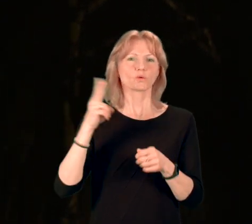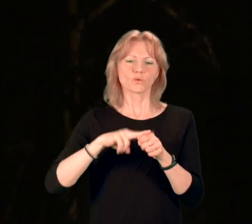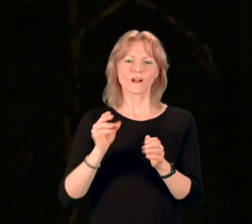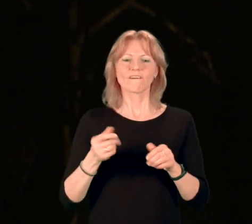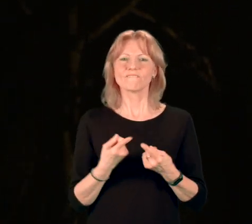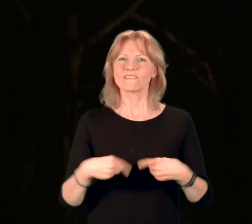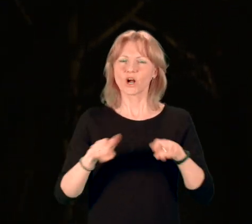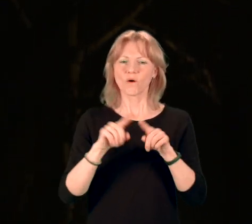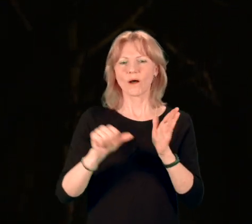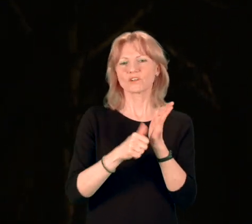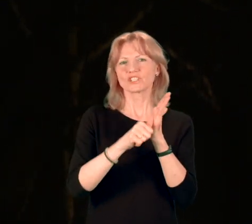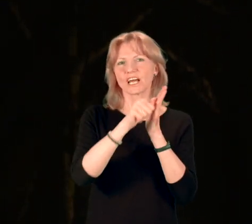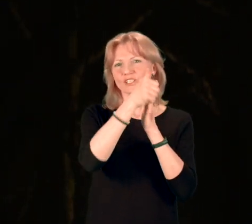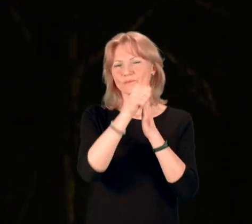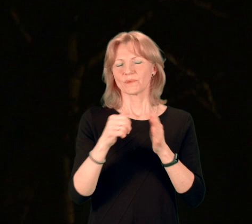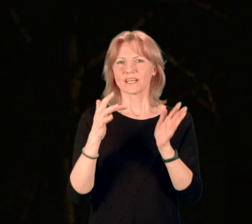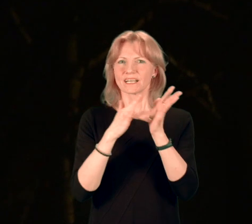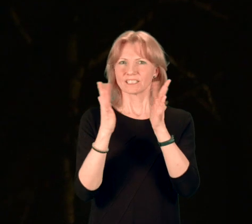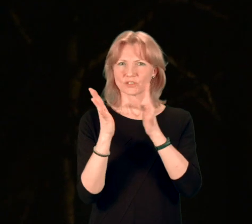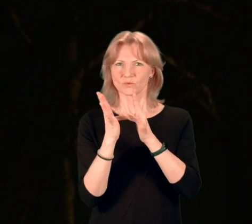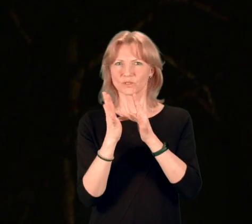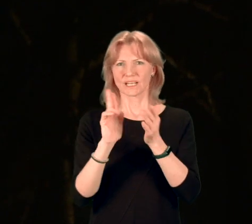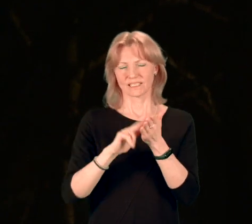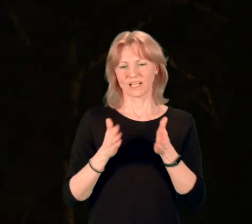brązu sceny drogi Jezusa z krzyżem na Golgotę.